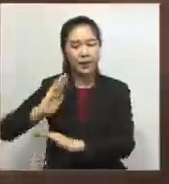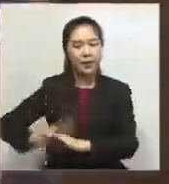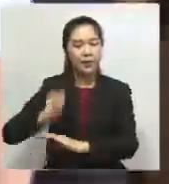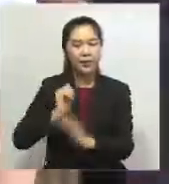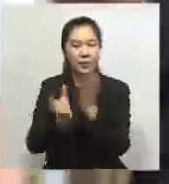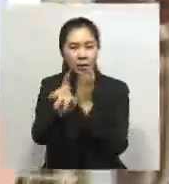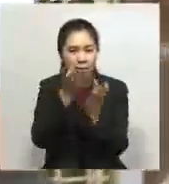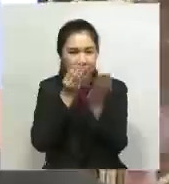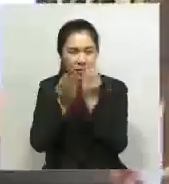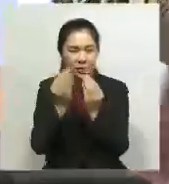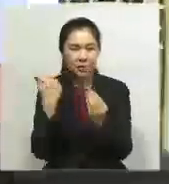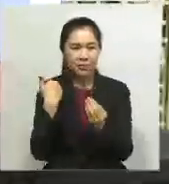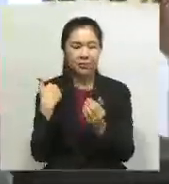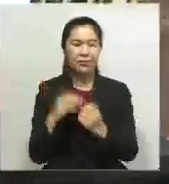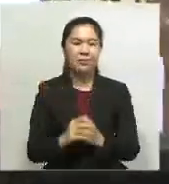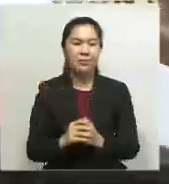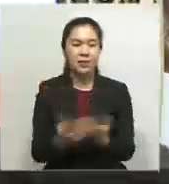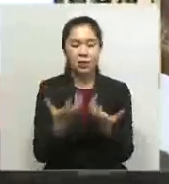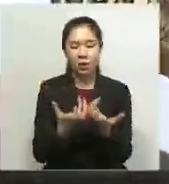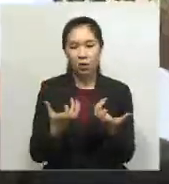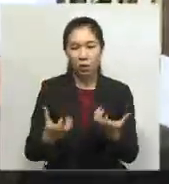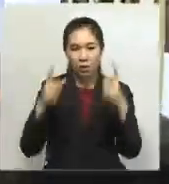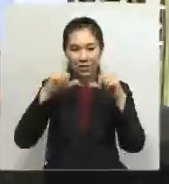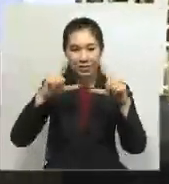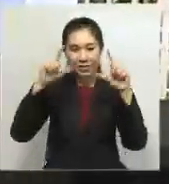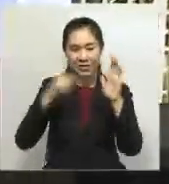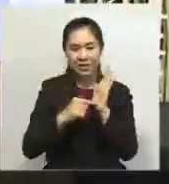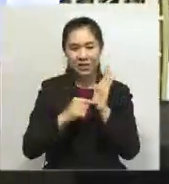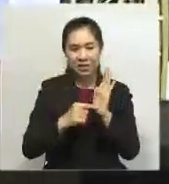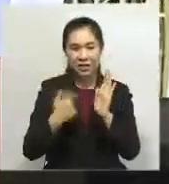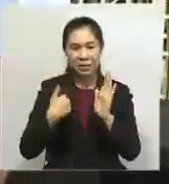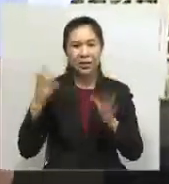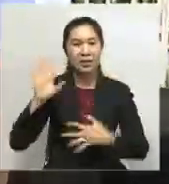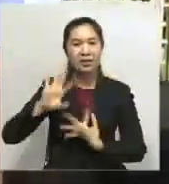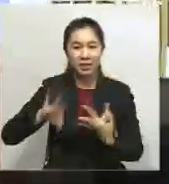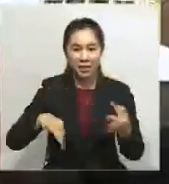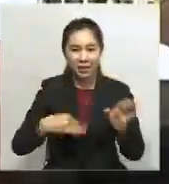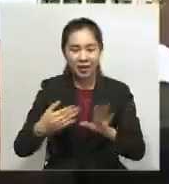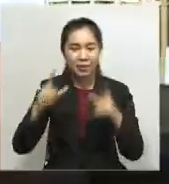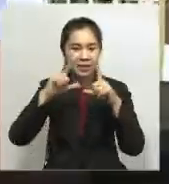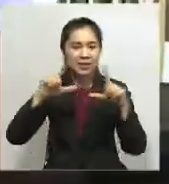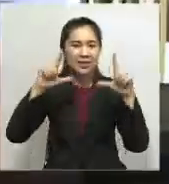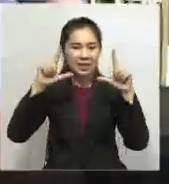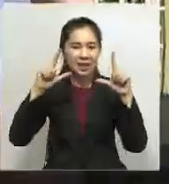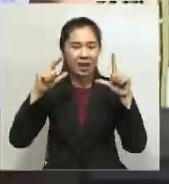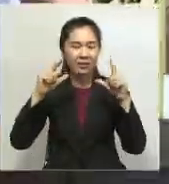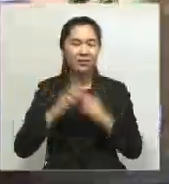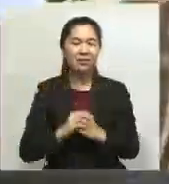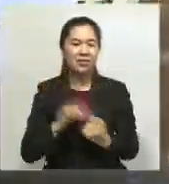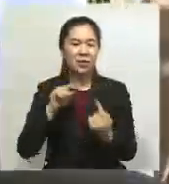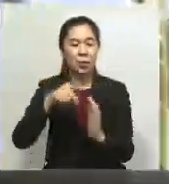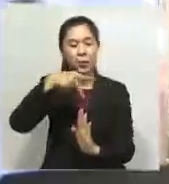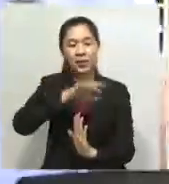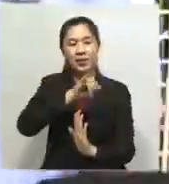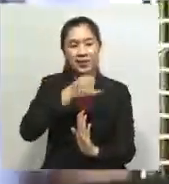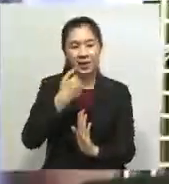รู้นอกจากนี้คนในพื้นที่ก็ยังนำของดีไม่ว่าจะเป็นลิเกในพื้นที่ขึ้นชื่อดีนะคะแล้วก็มีชื่อเสียงที่โด่งดังของจังหวัด